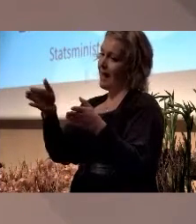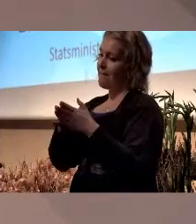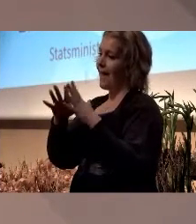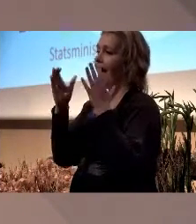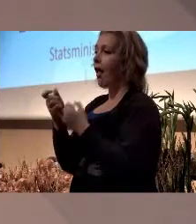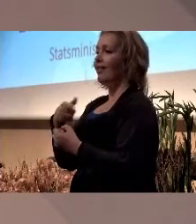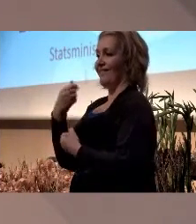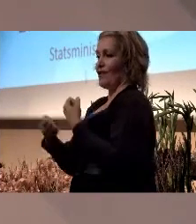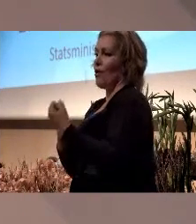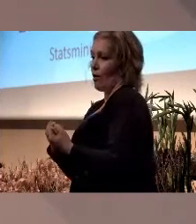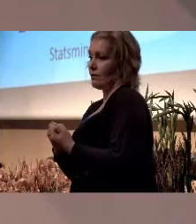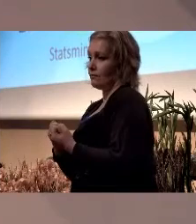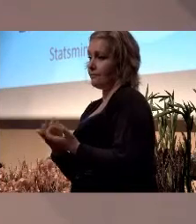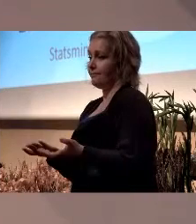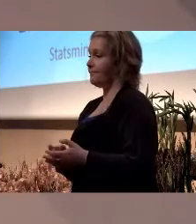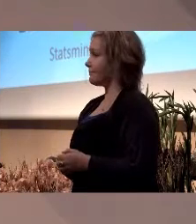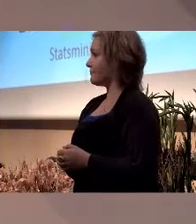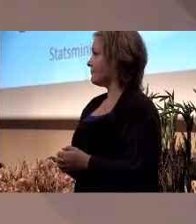vi gjør.